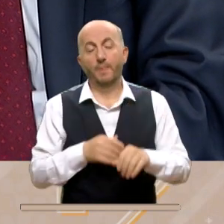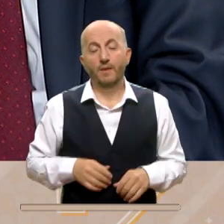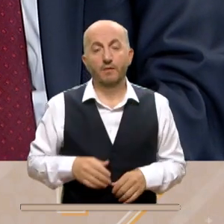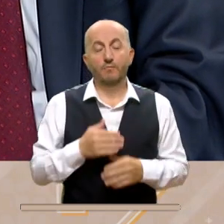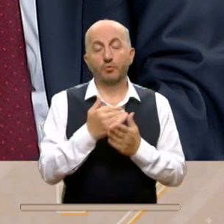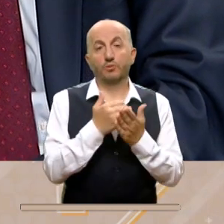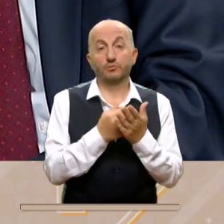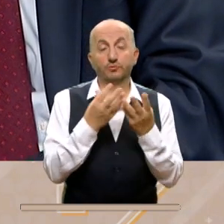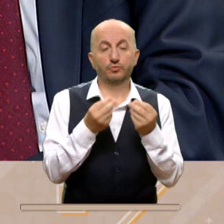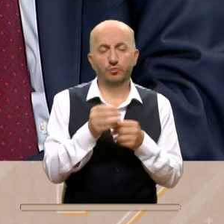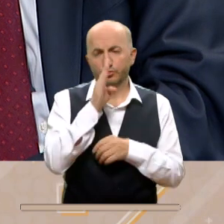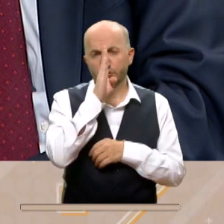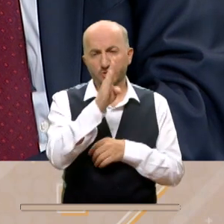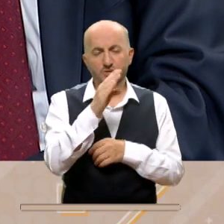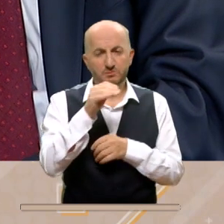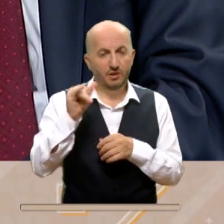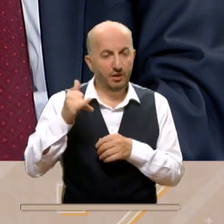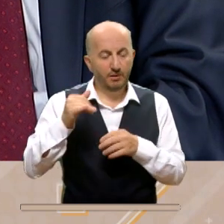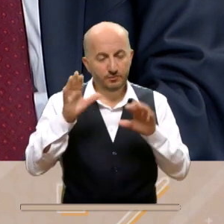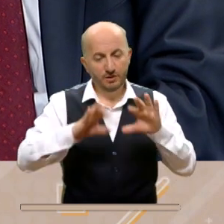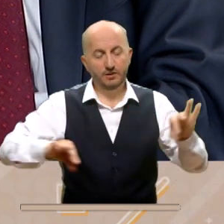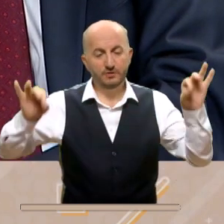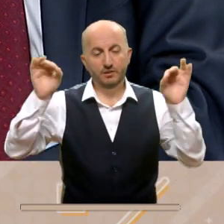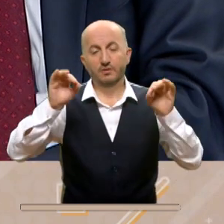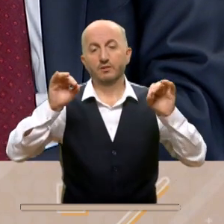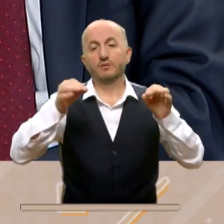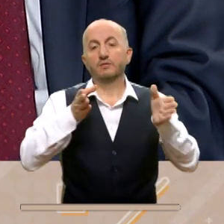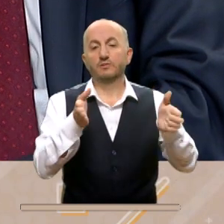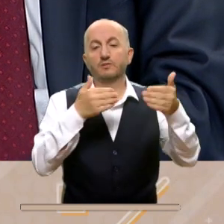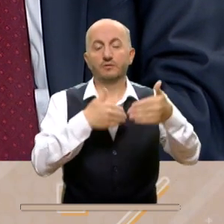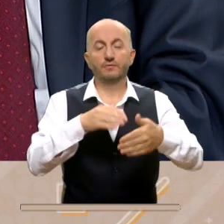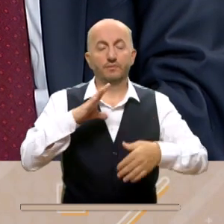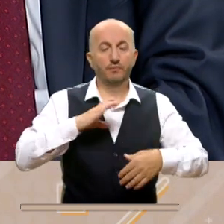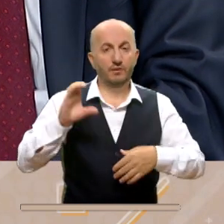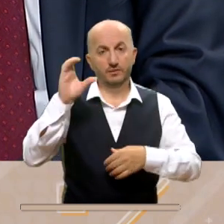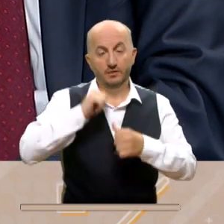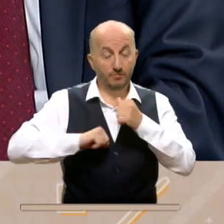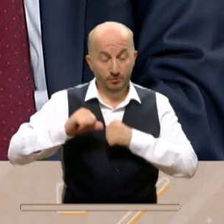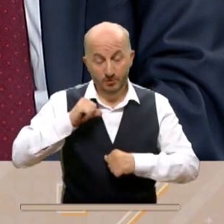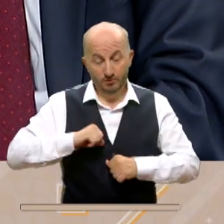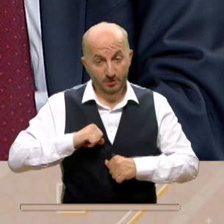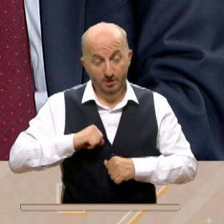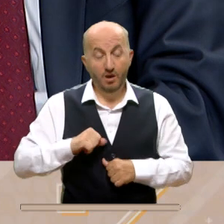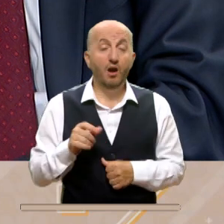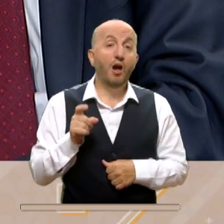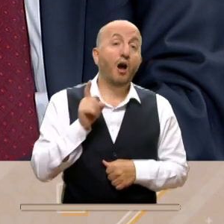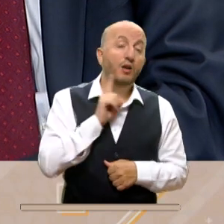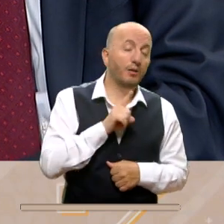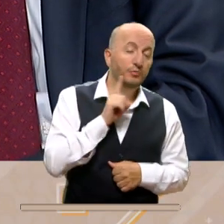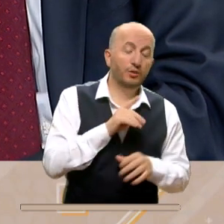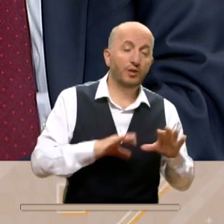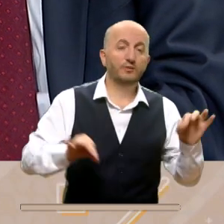çok ciddi bir Arapça hazırlık sınıfı var, ilahiyat programının. Arapça hazırlık, İngilizce hazırlık ve Türkçe